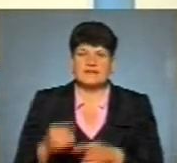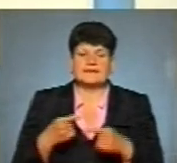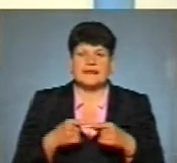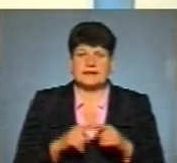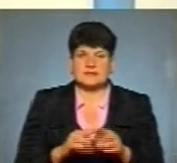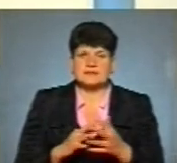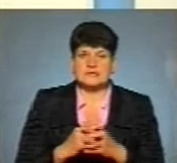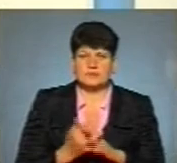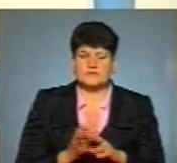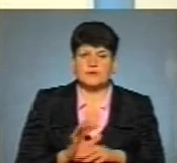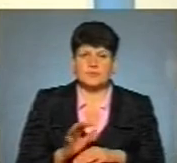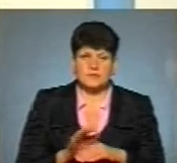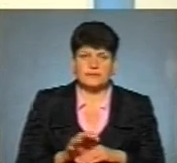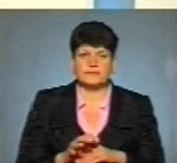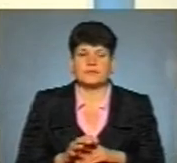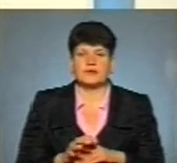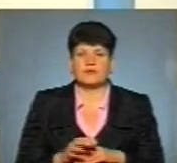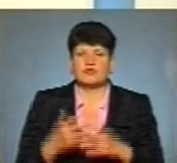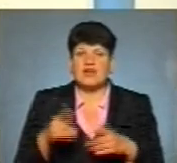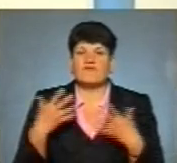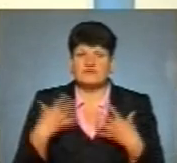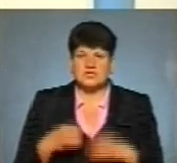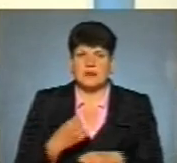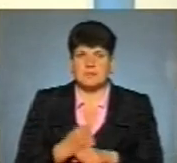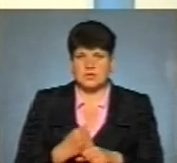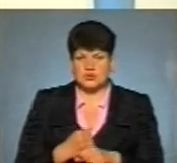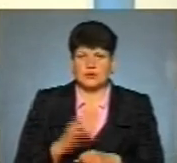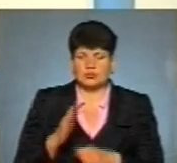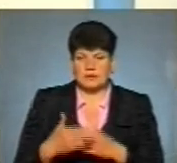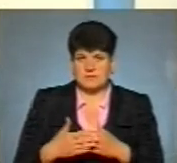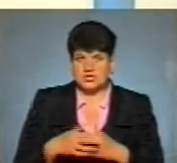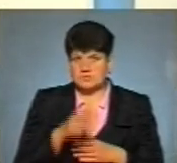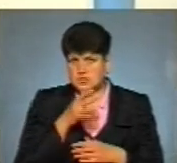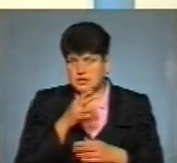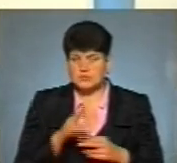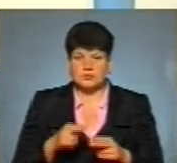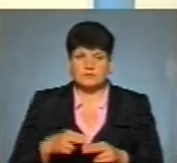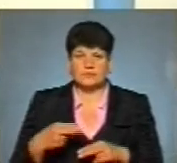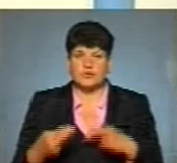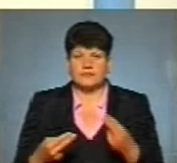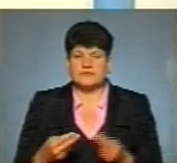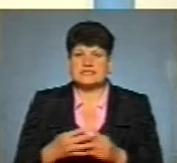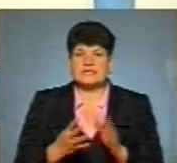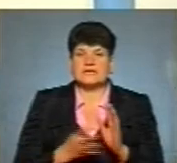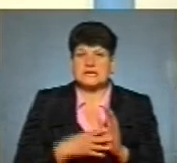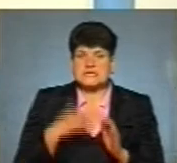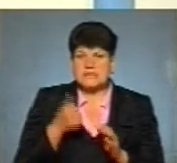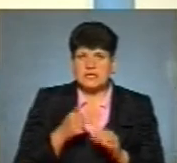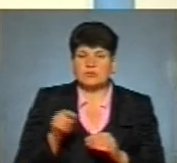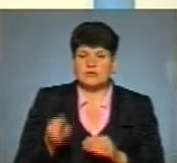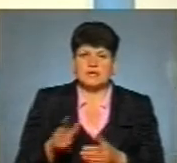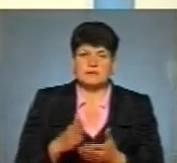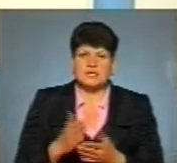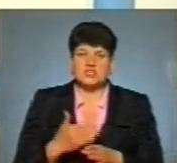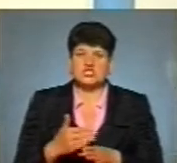аграріям, вітчизняної техніки, вона вже працює і буде найближчим часом відшкодовано за 2019 рік, бо там є